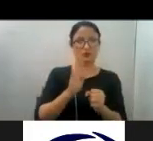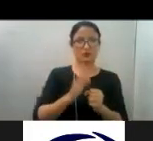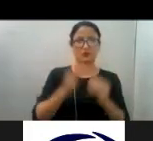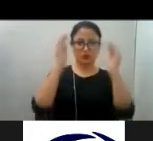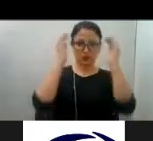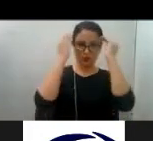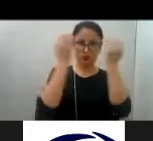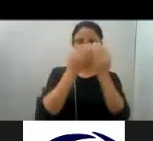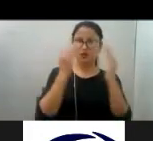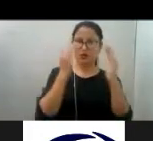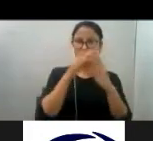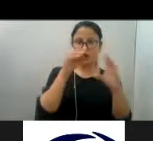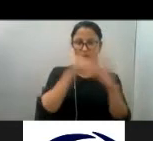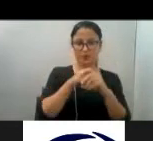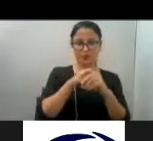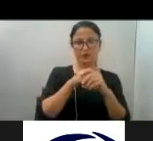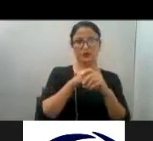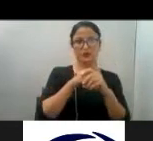भएका यो